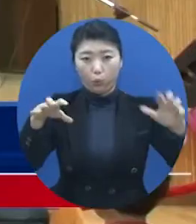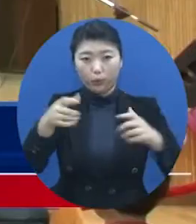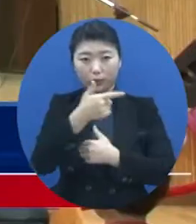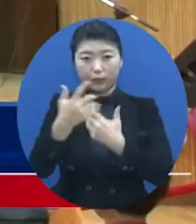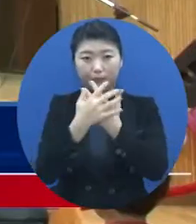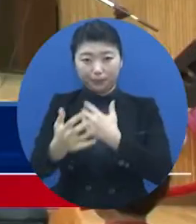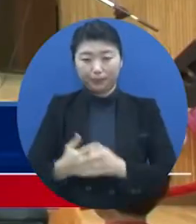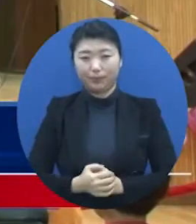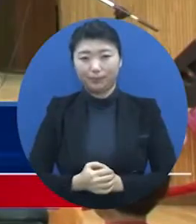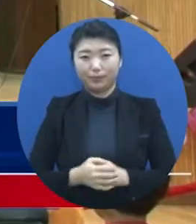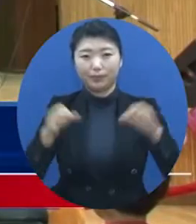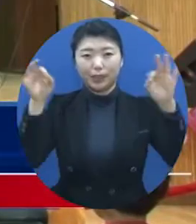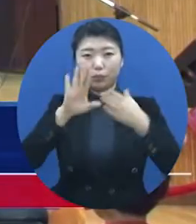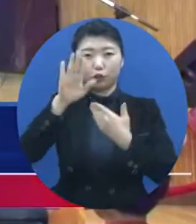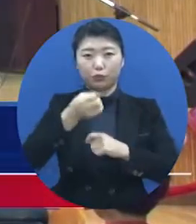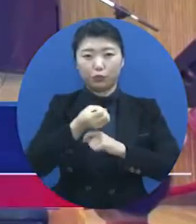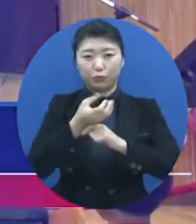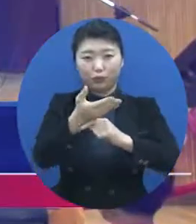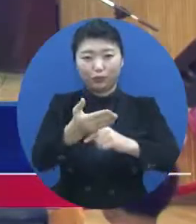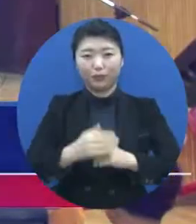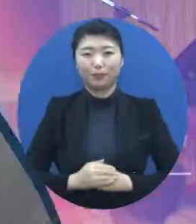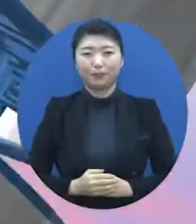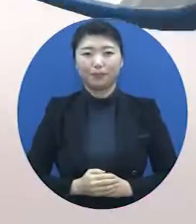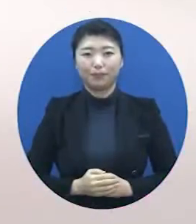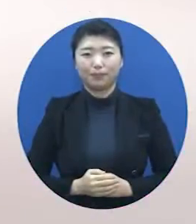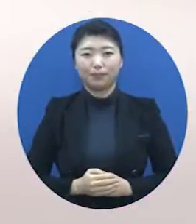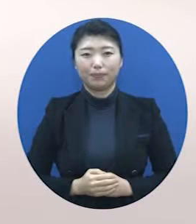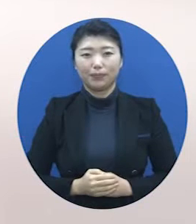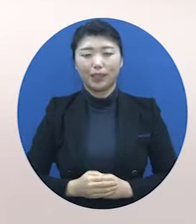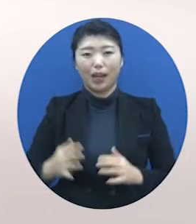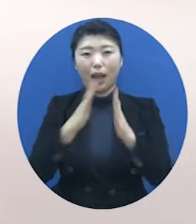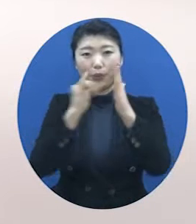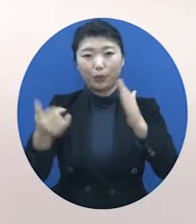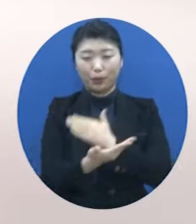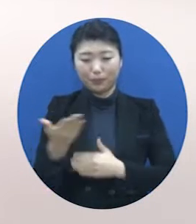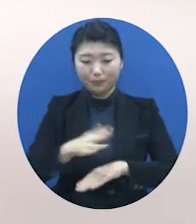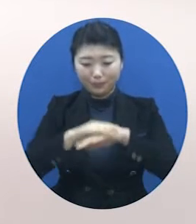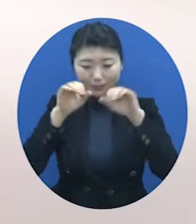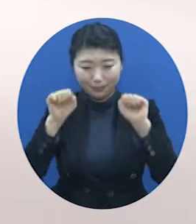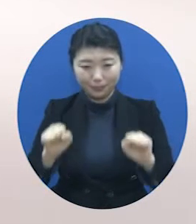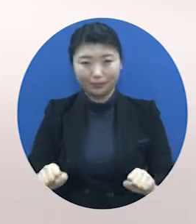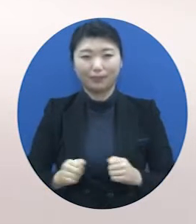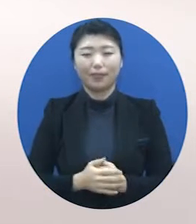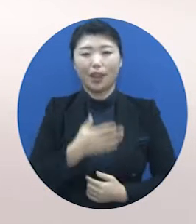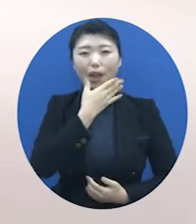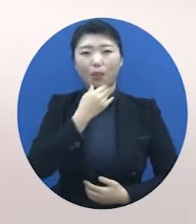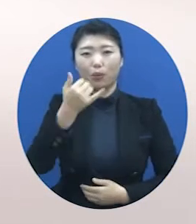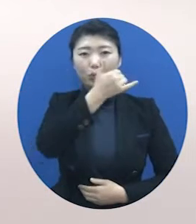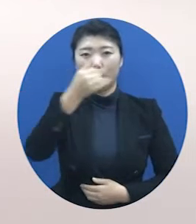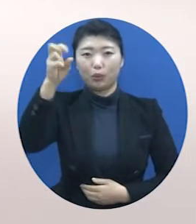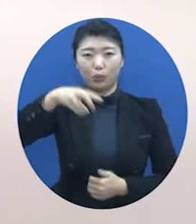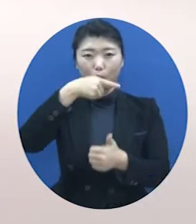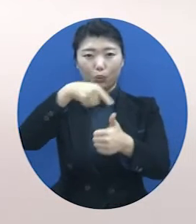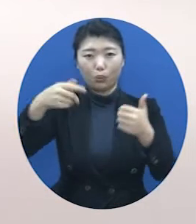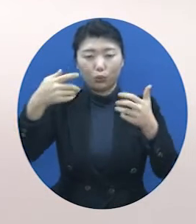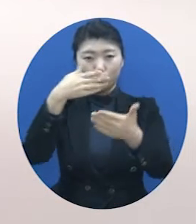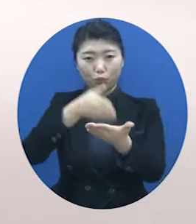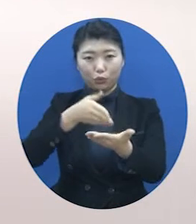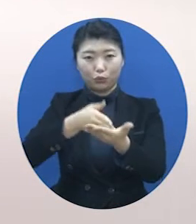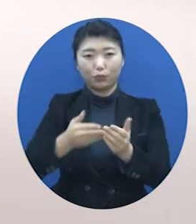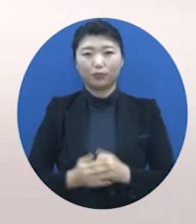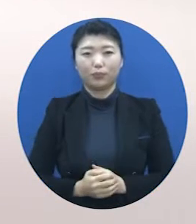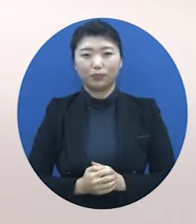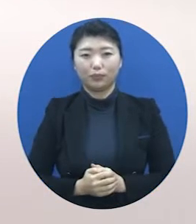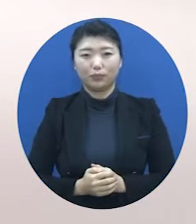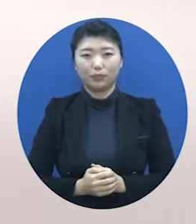개최했습니다. 잠시 후 전해드리겠습니다. 교육가족 여러분 안녕하십니까? 행복 세종교육뉴스